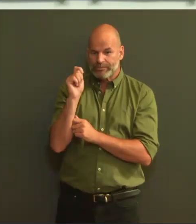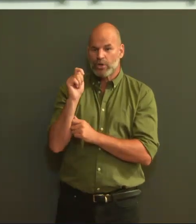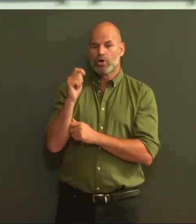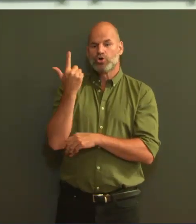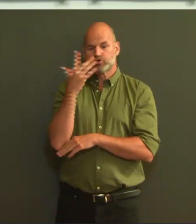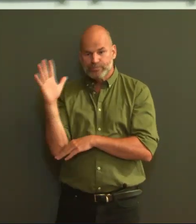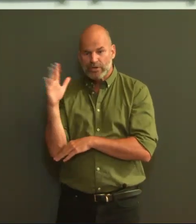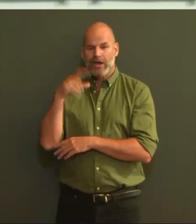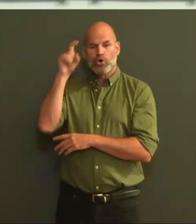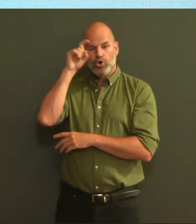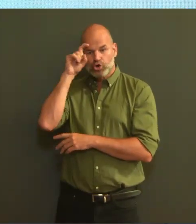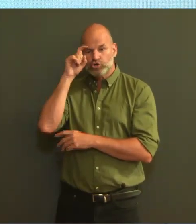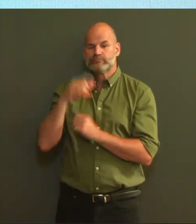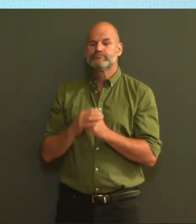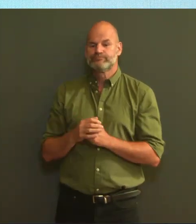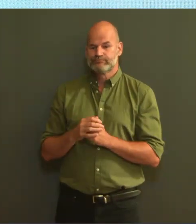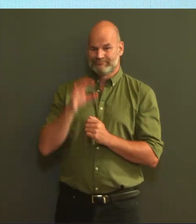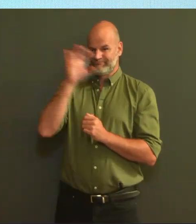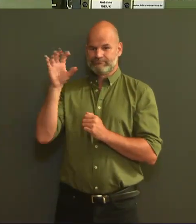Bedankt voor uw aandacht.